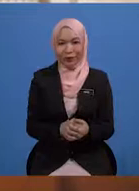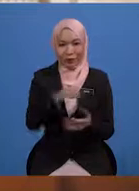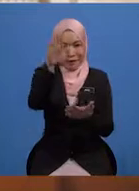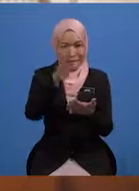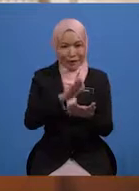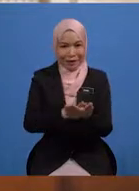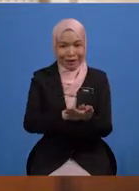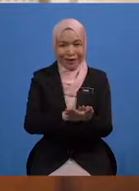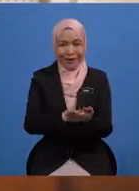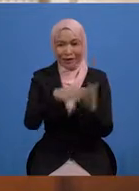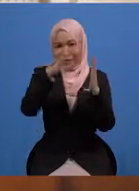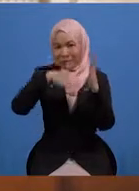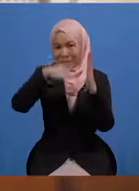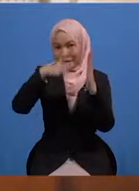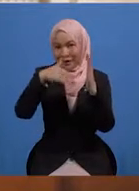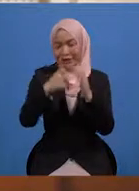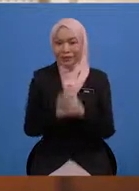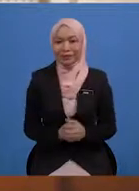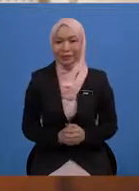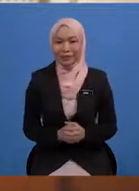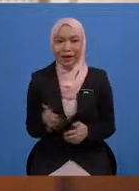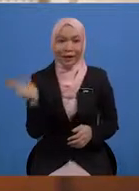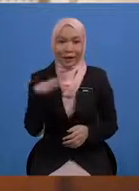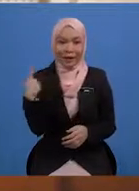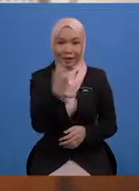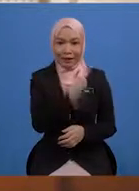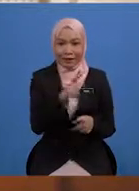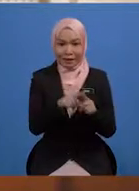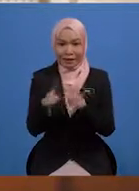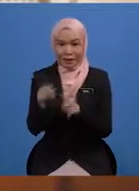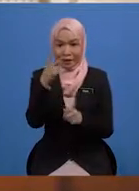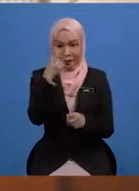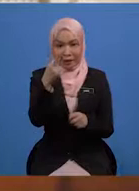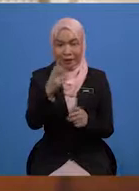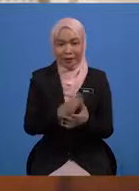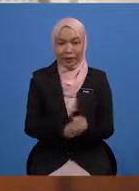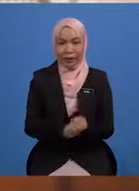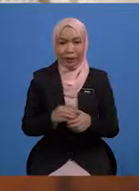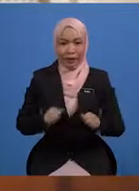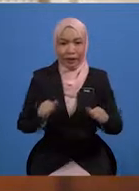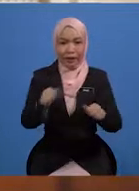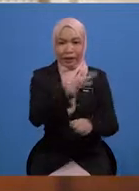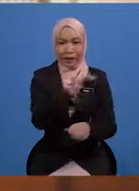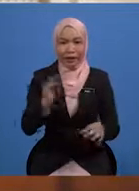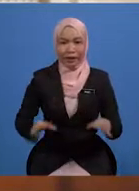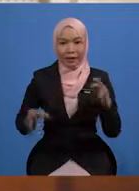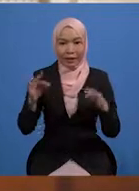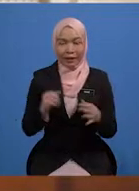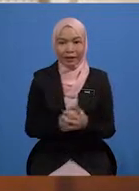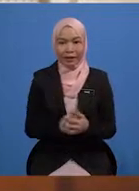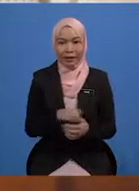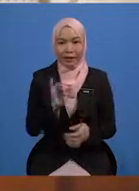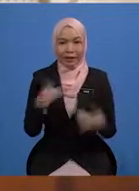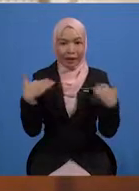Baiklah, mari kita sama-sama lihat pelbagai aliran dan gaya yang ada pada zaman keagungan seni